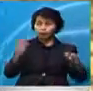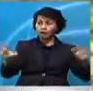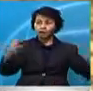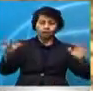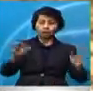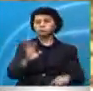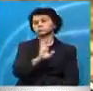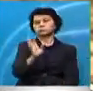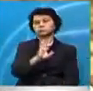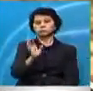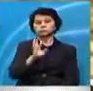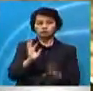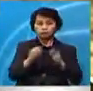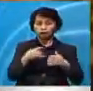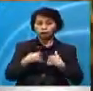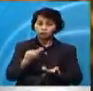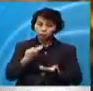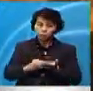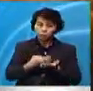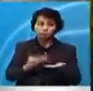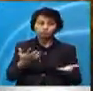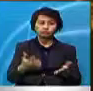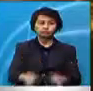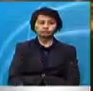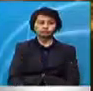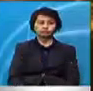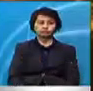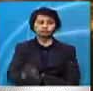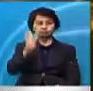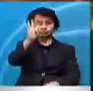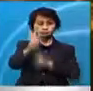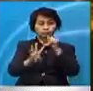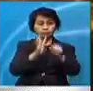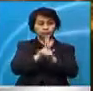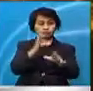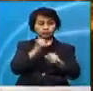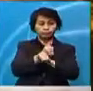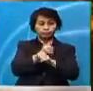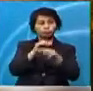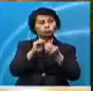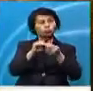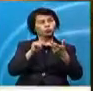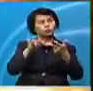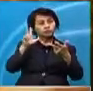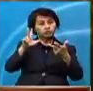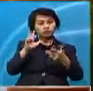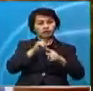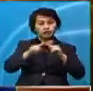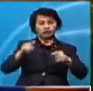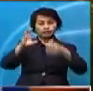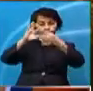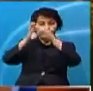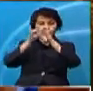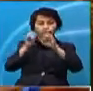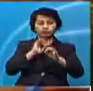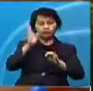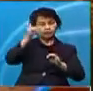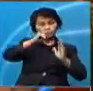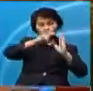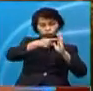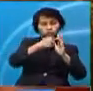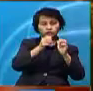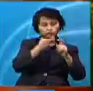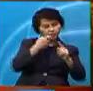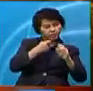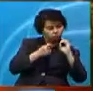kabut. InsyaAllah kalau ada rezeki nanti. Walaupun 4 tahun lepas saya dapat gangsa, tapi untuk Olimpik kali ini saya akan bermula daripada kosong juga.